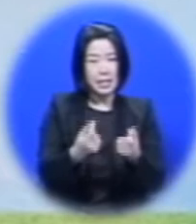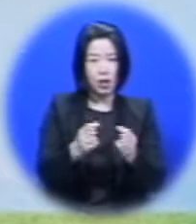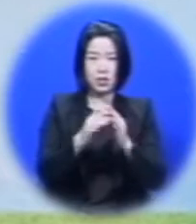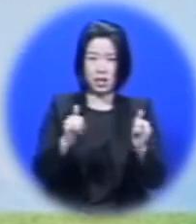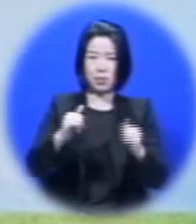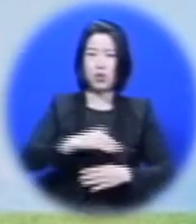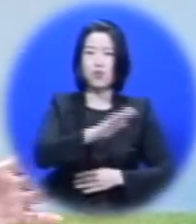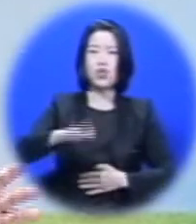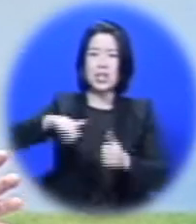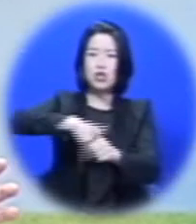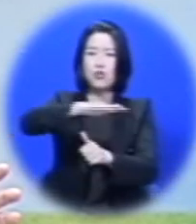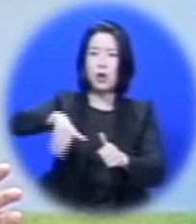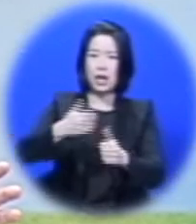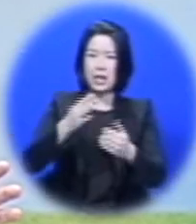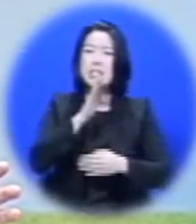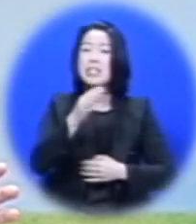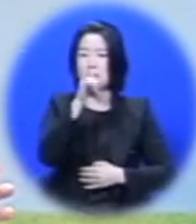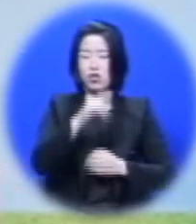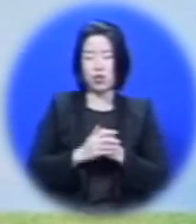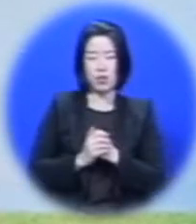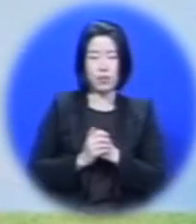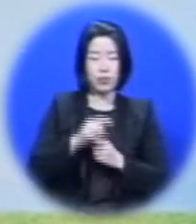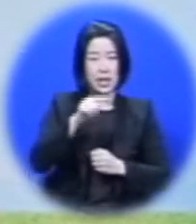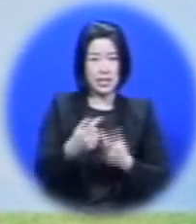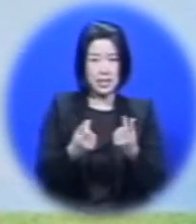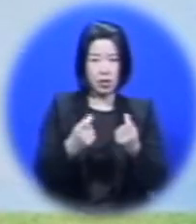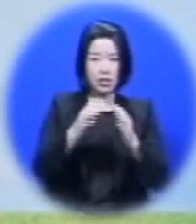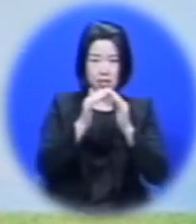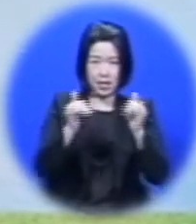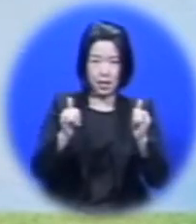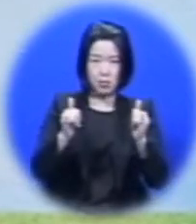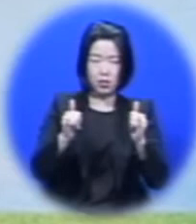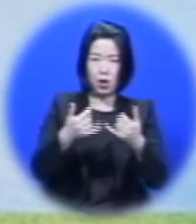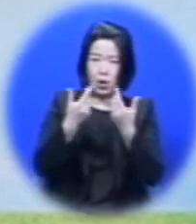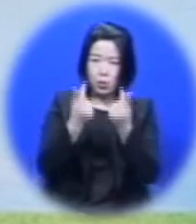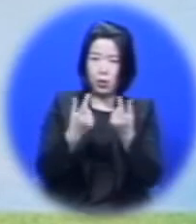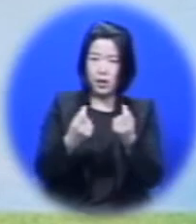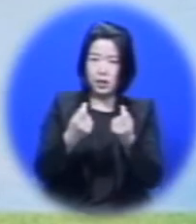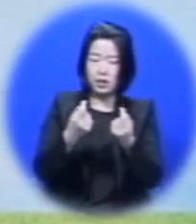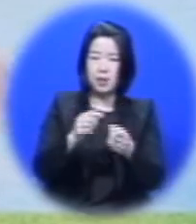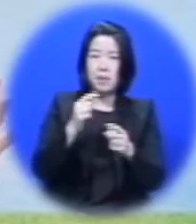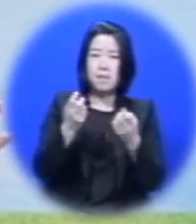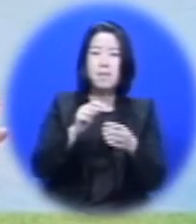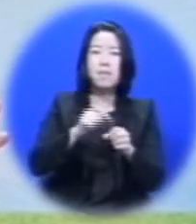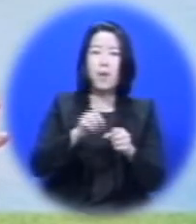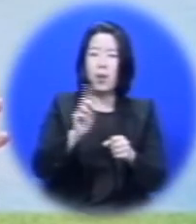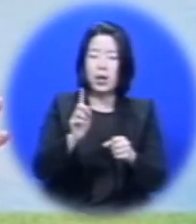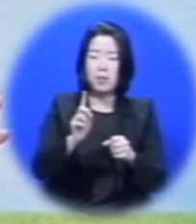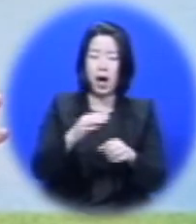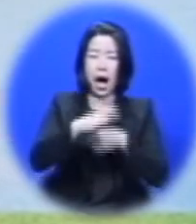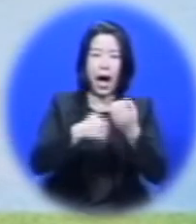사람들이 우리 주변에 실제로 있습니다. 이런 사람들은 공통점이 하나님을 안 믿는다는